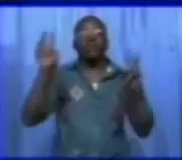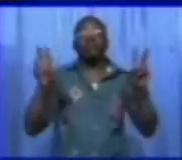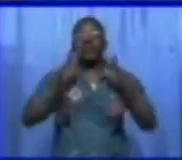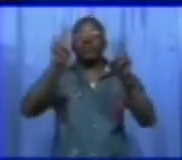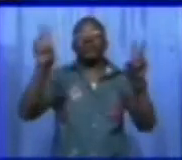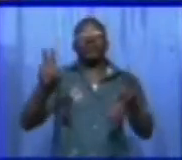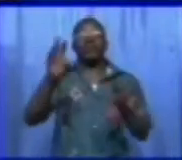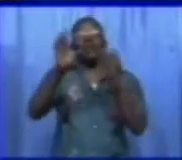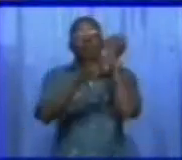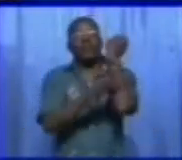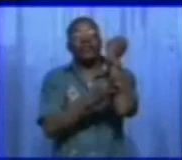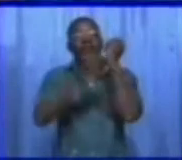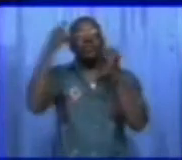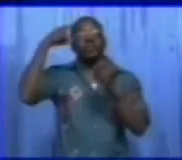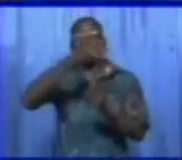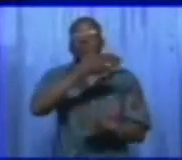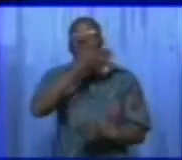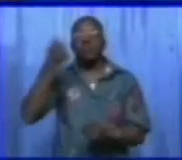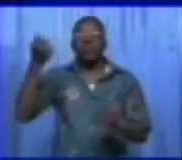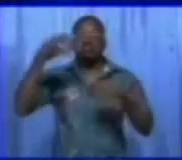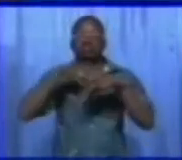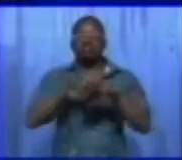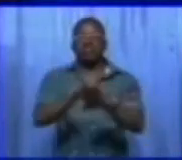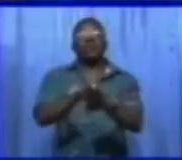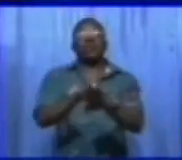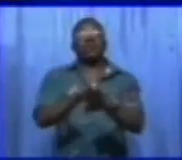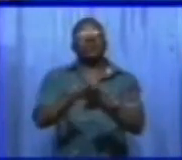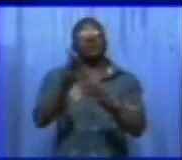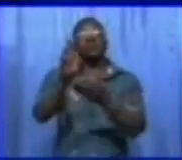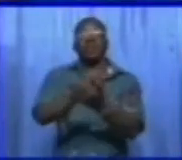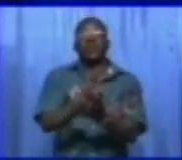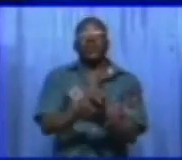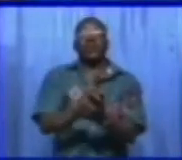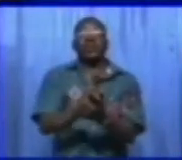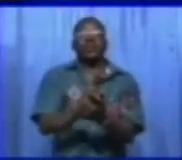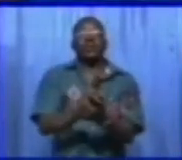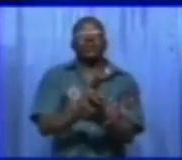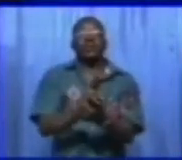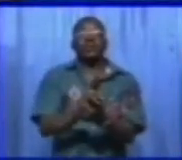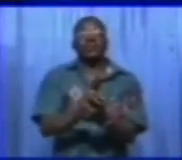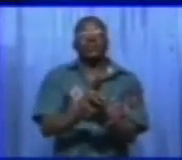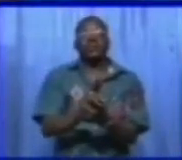Fadan Gourmand pour une meilleure implication. Oswald Gaëtan Segda.